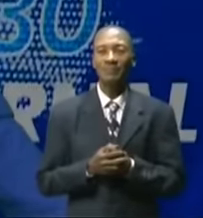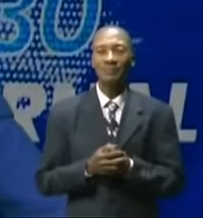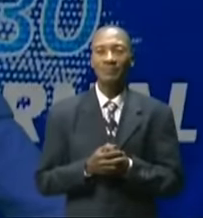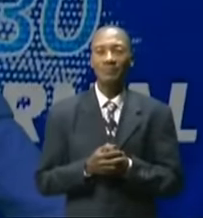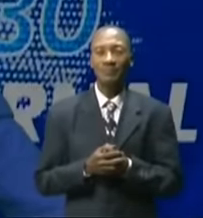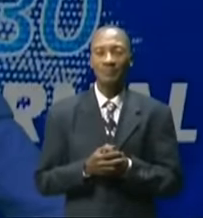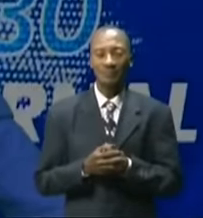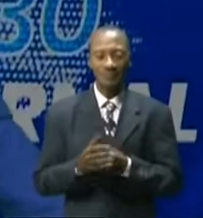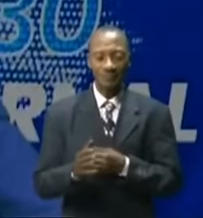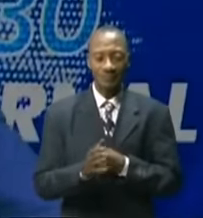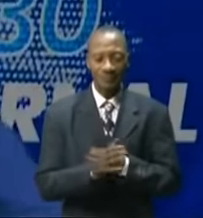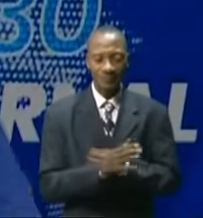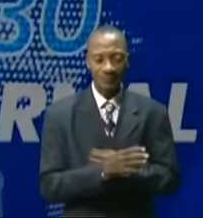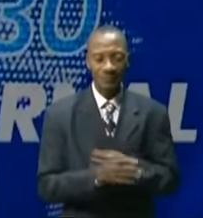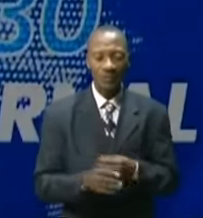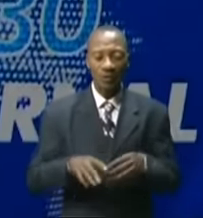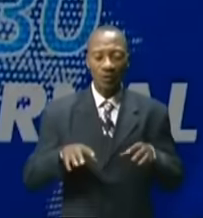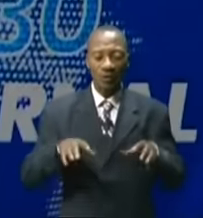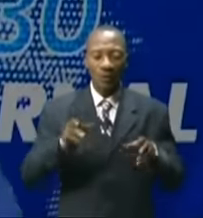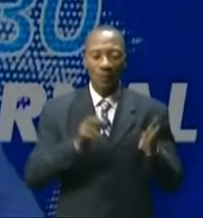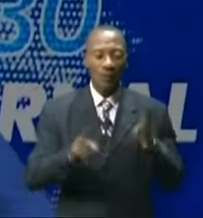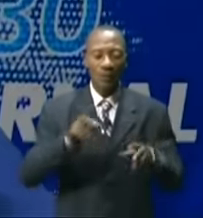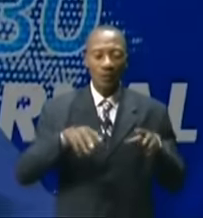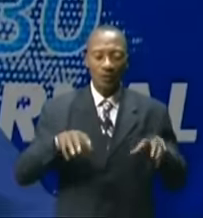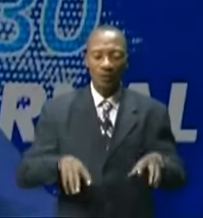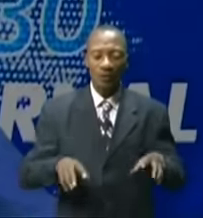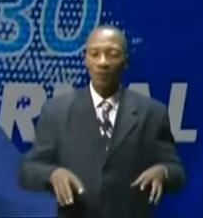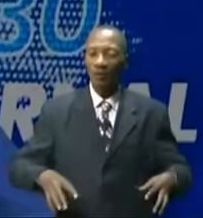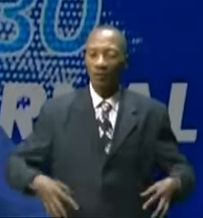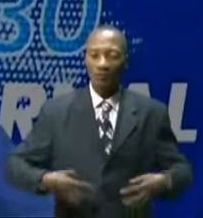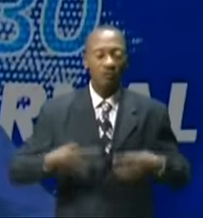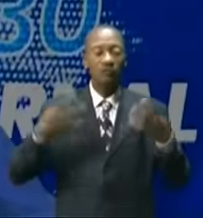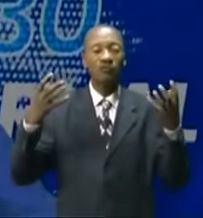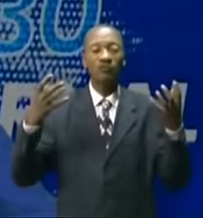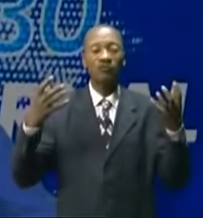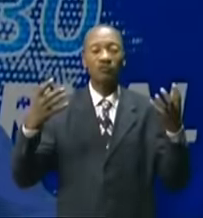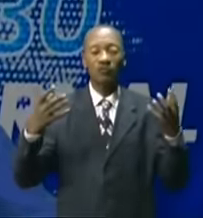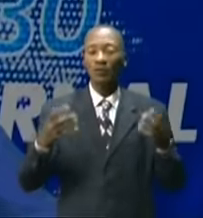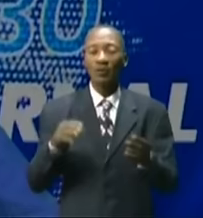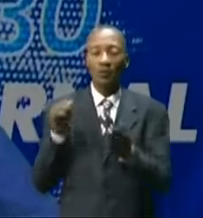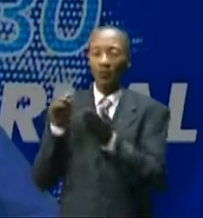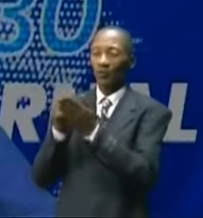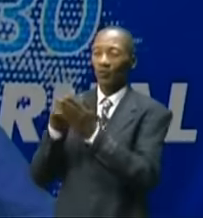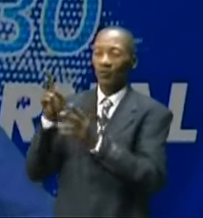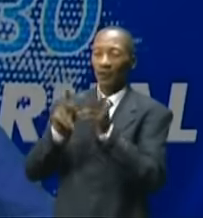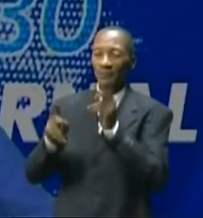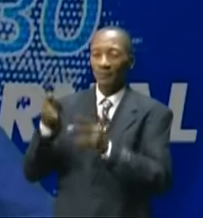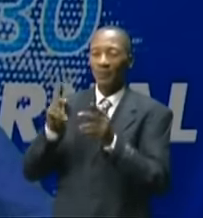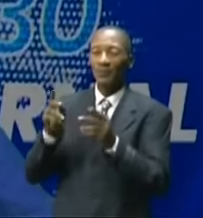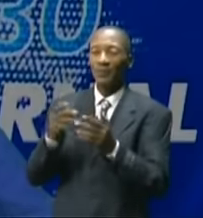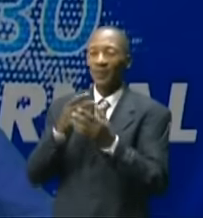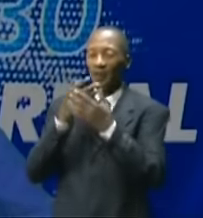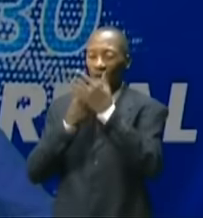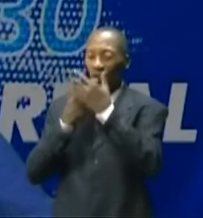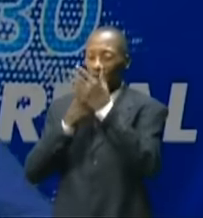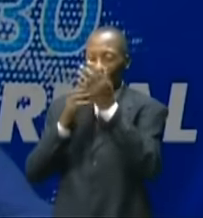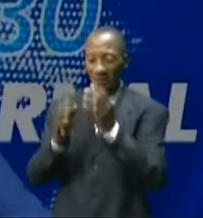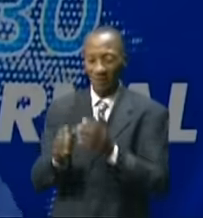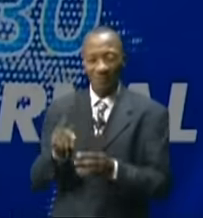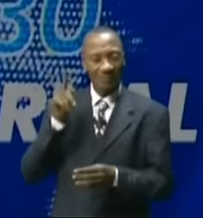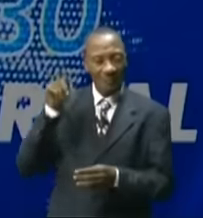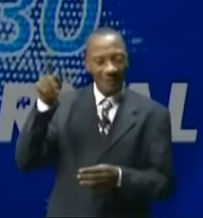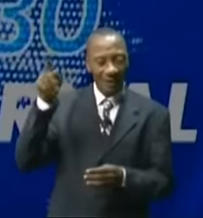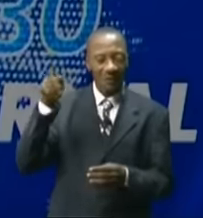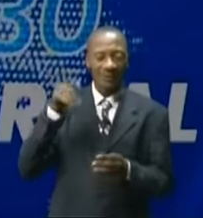Et la colère de la population congolaise est loin de finir face à l'agression rwandaise à Addis Abeba lors du 37e sommet de chefs d'État de